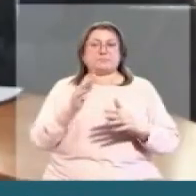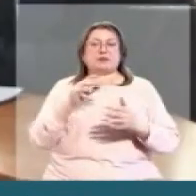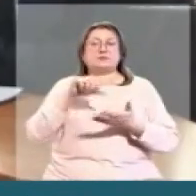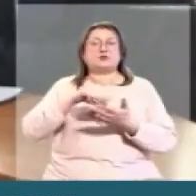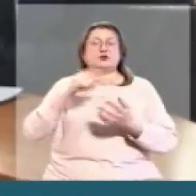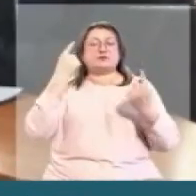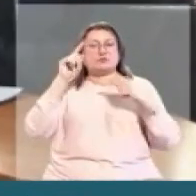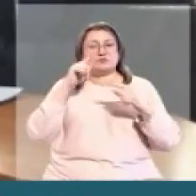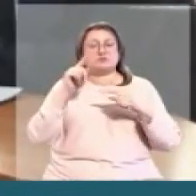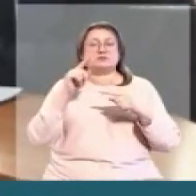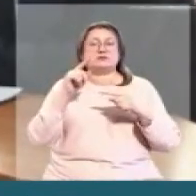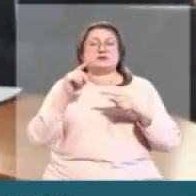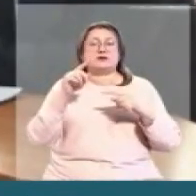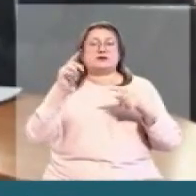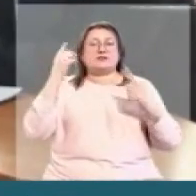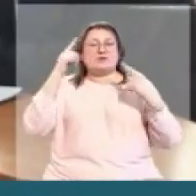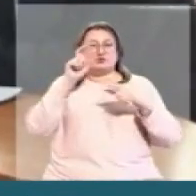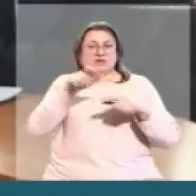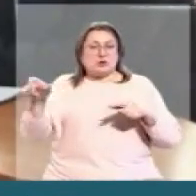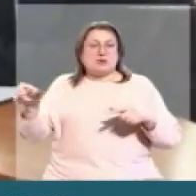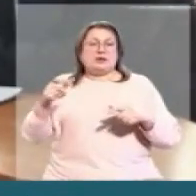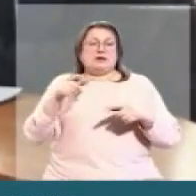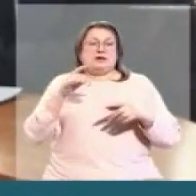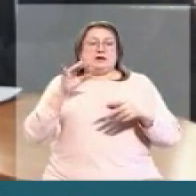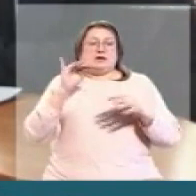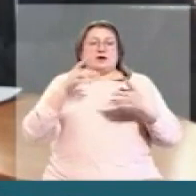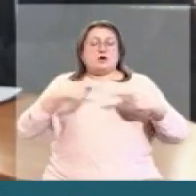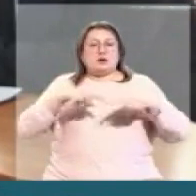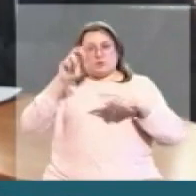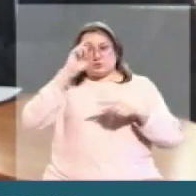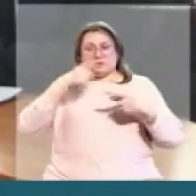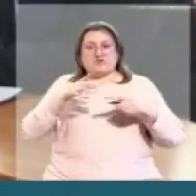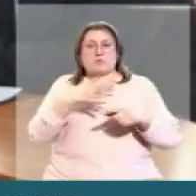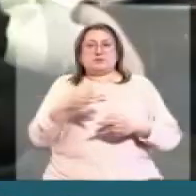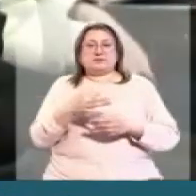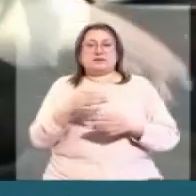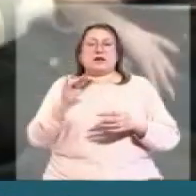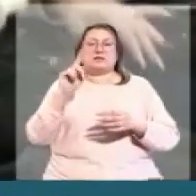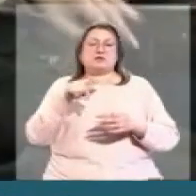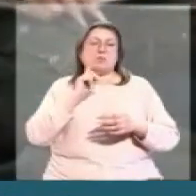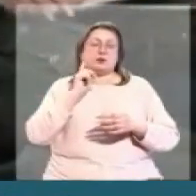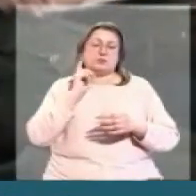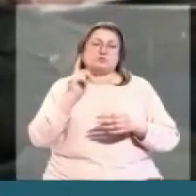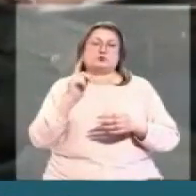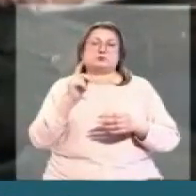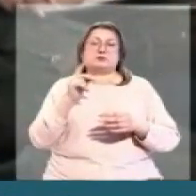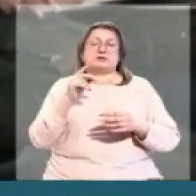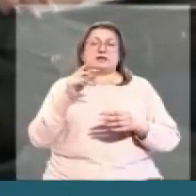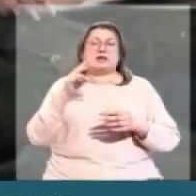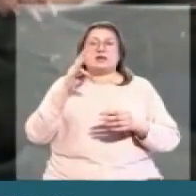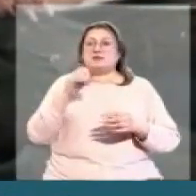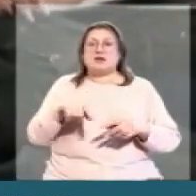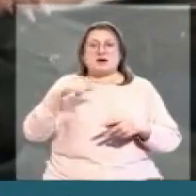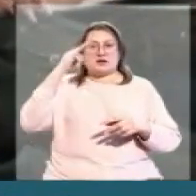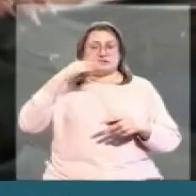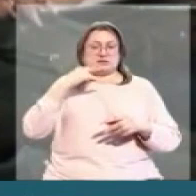представители творческой интеллигенции, общественных объединений и государственных органов области, а также молодежи некоренной